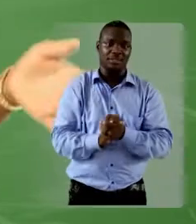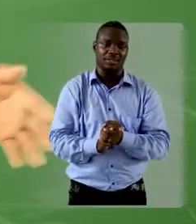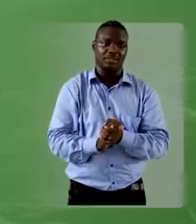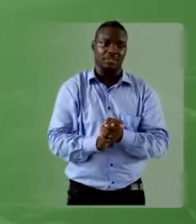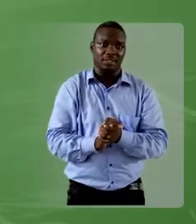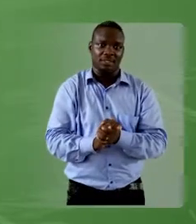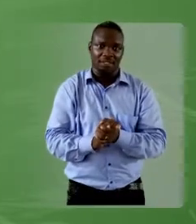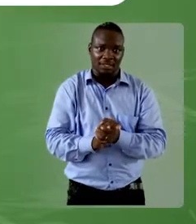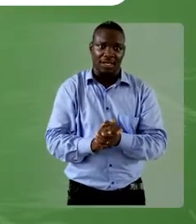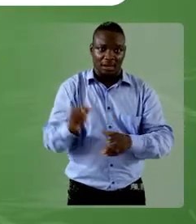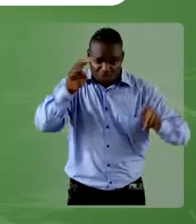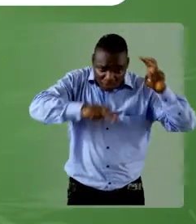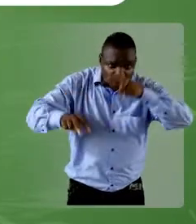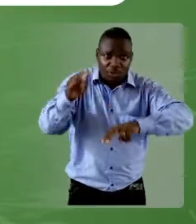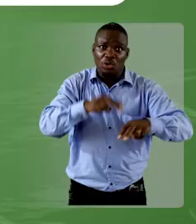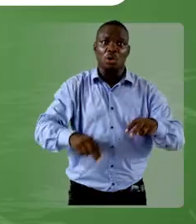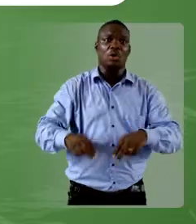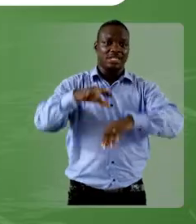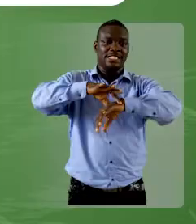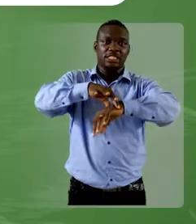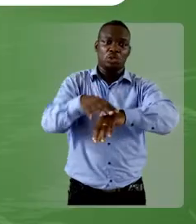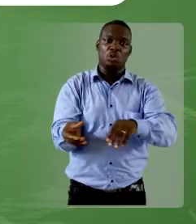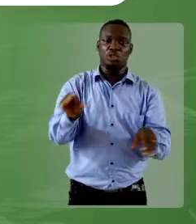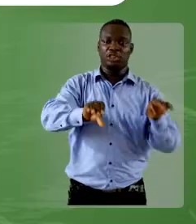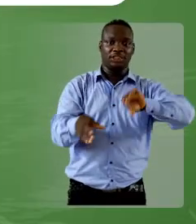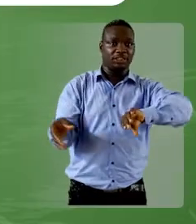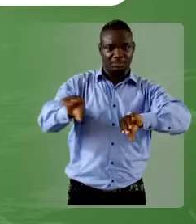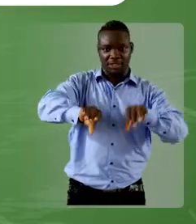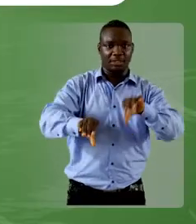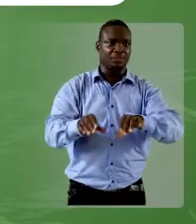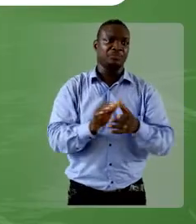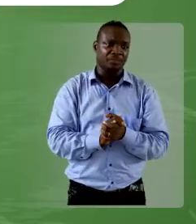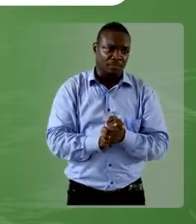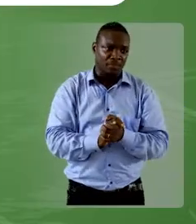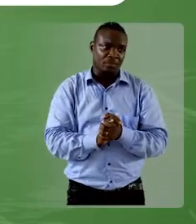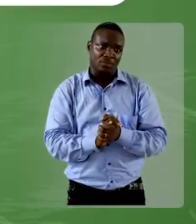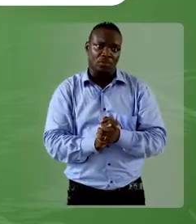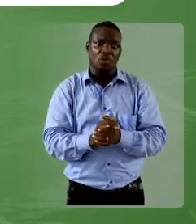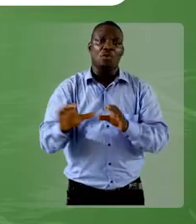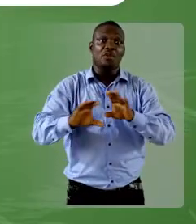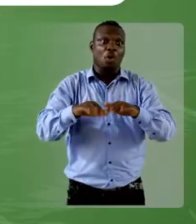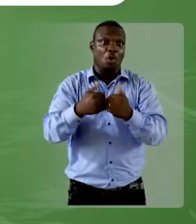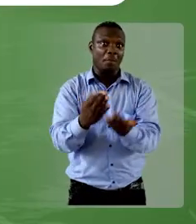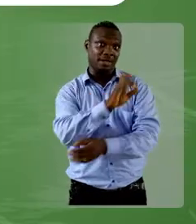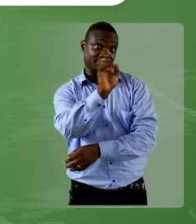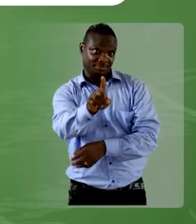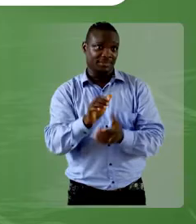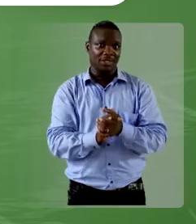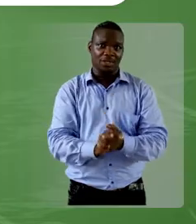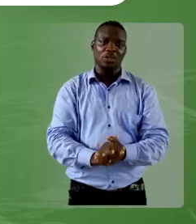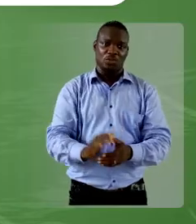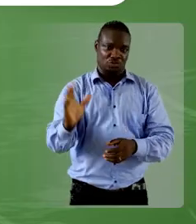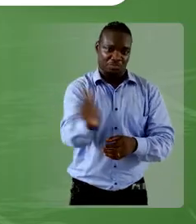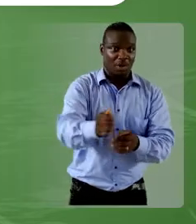la prospection géochimique. La prospection géochimique consiste à